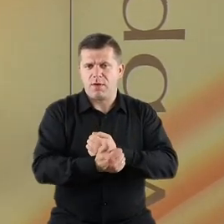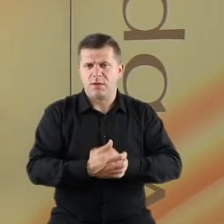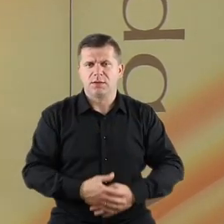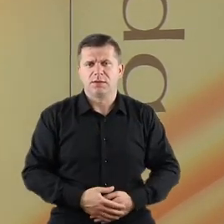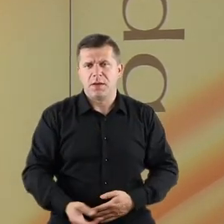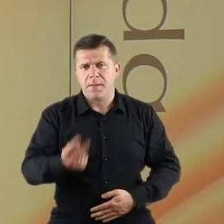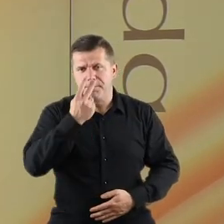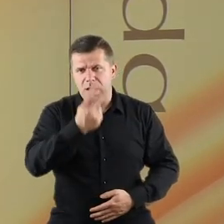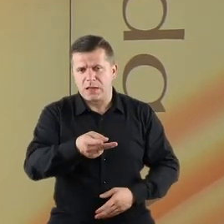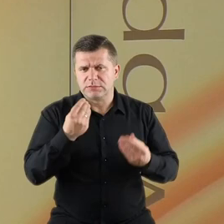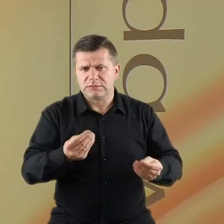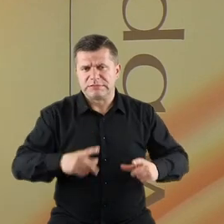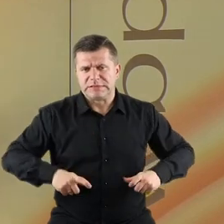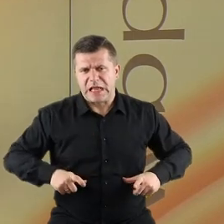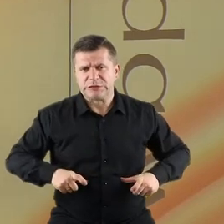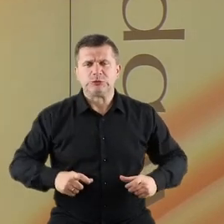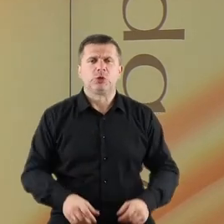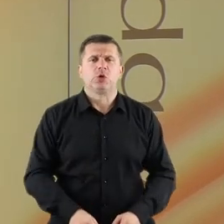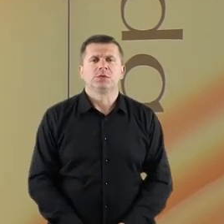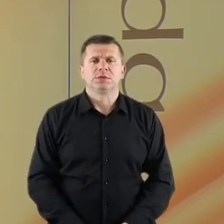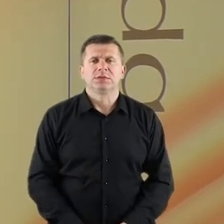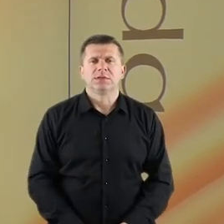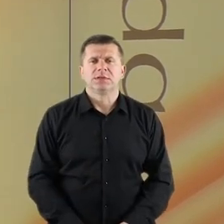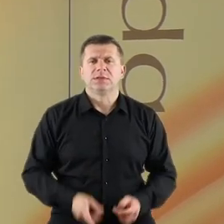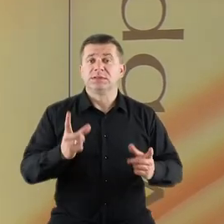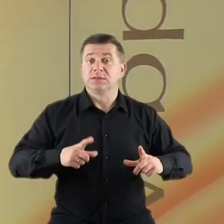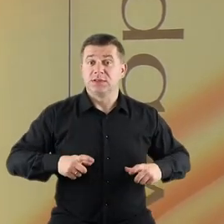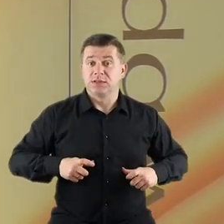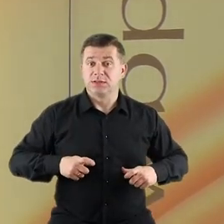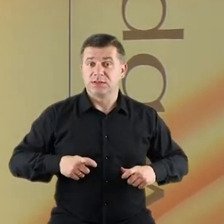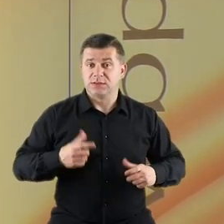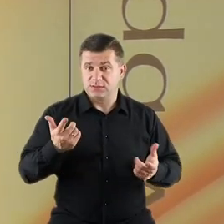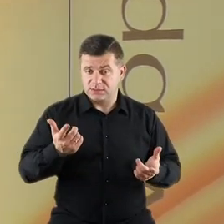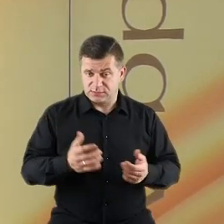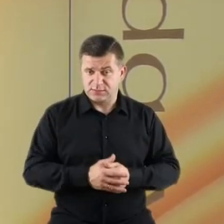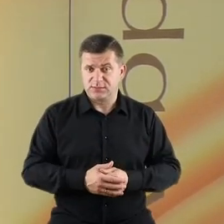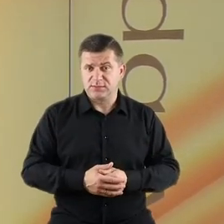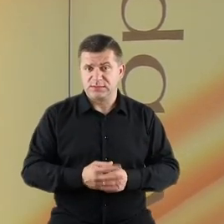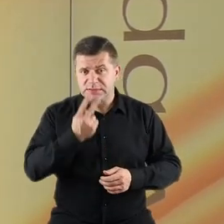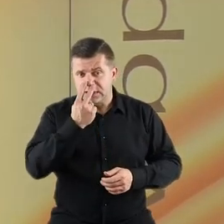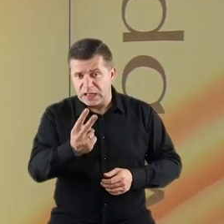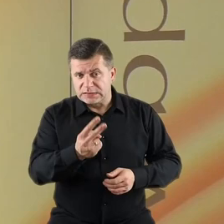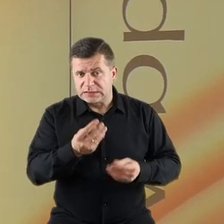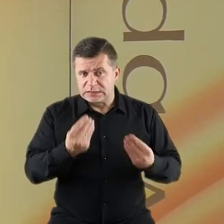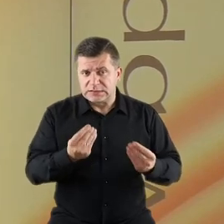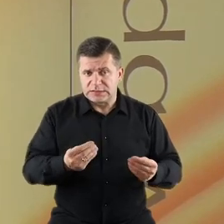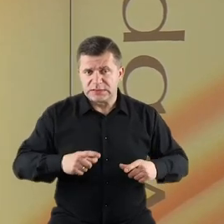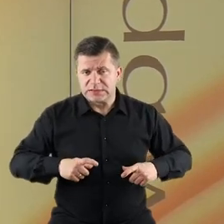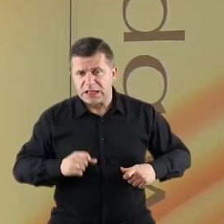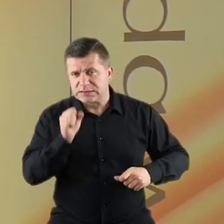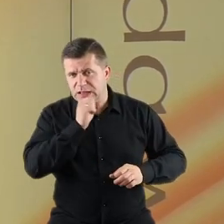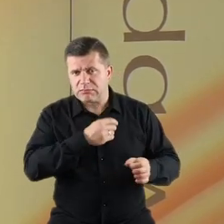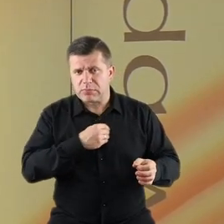patrzeć zawistnie zazdrośnie zazdrość od za syrię i zajrzeć staropolskie zajrzeć